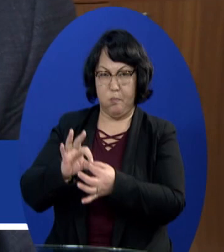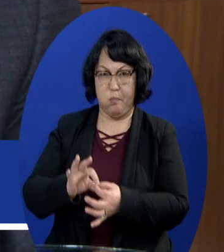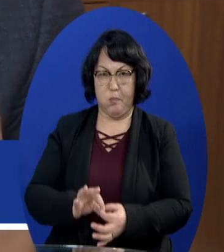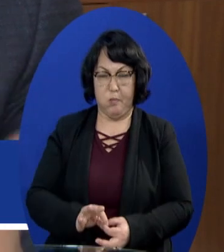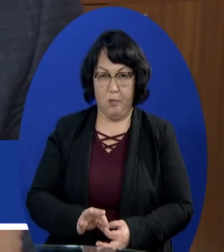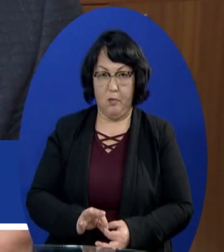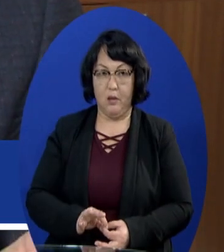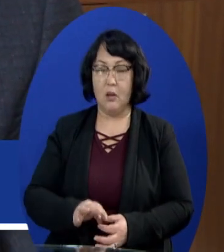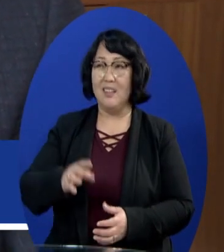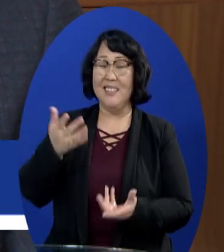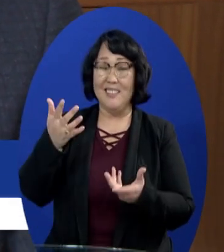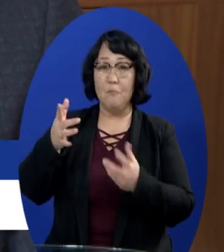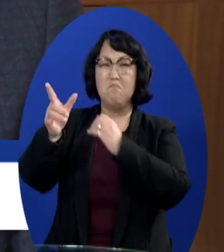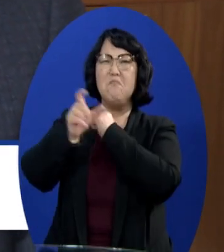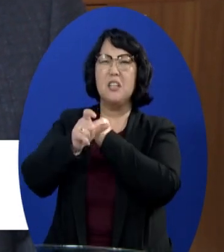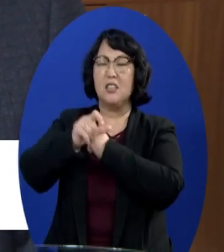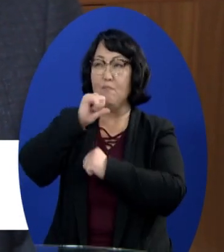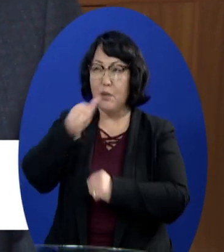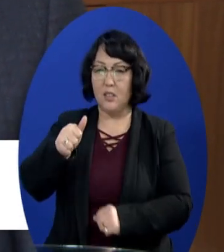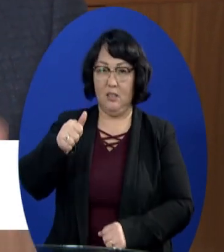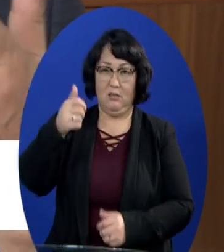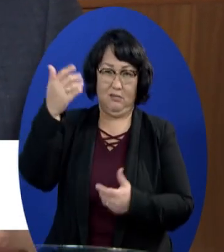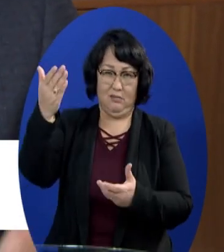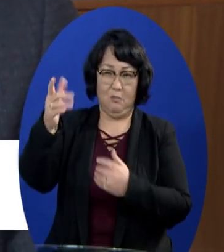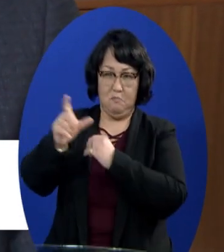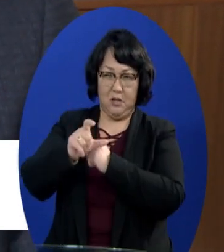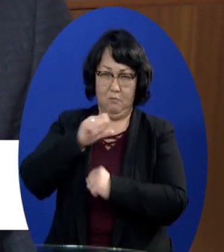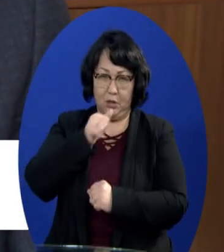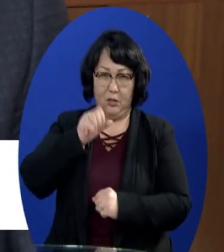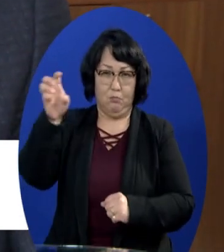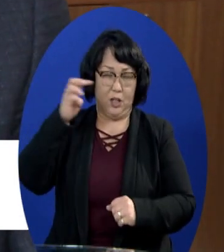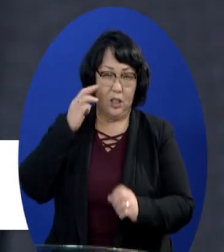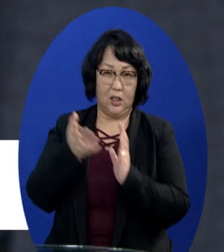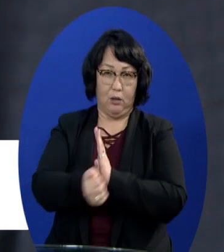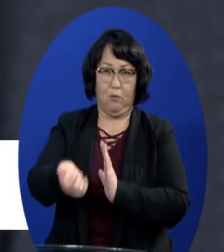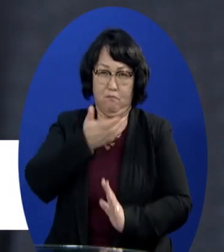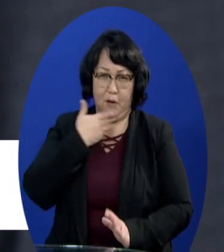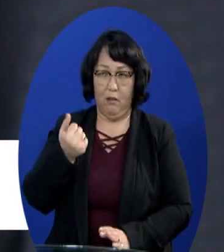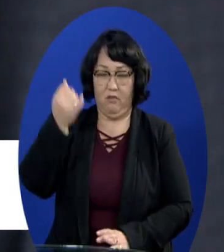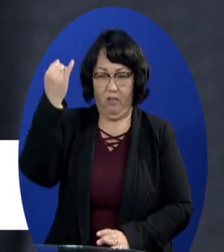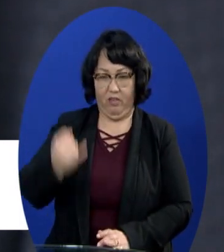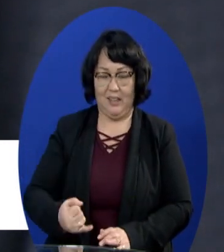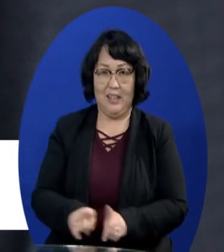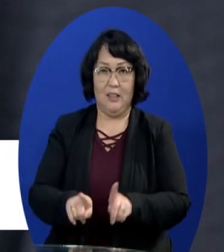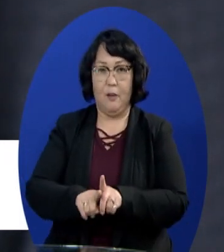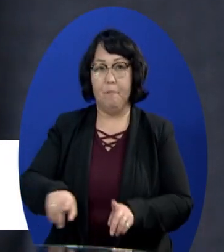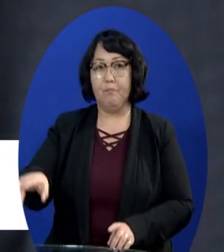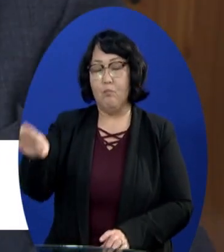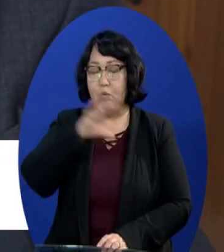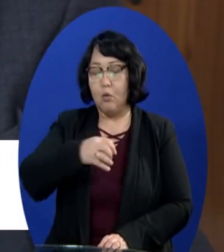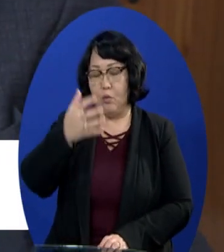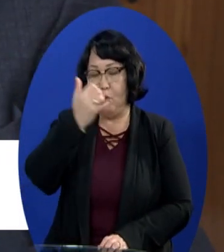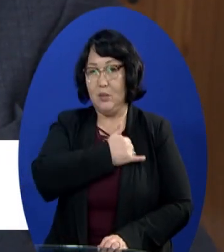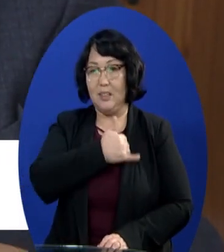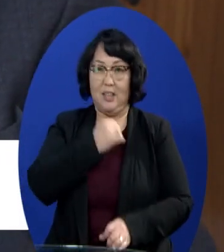ажилтнууд мэрэгжлийн биш болчиход байгаа гол нь байгаа маа. Мэрэгжлийн мэдлэг байхгүй байгаа маа. Бүх шатны удирдах ажилтныг